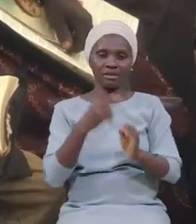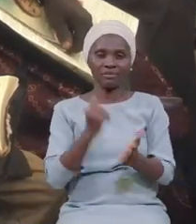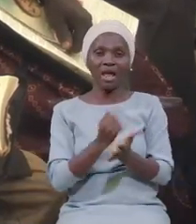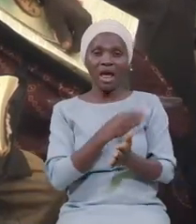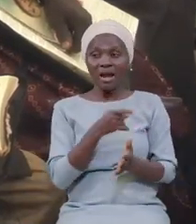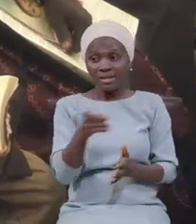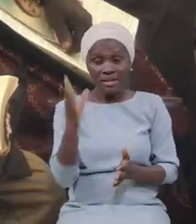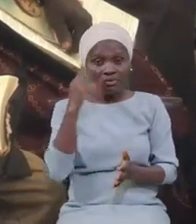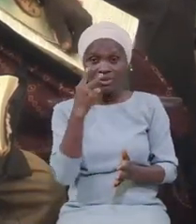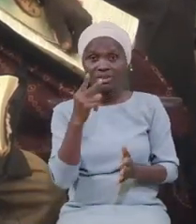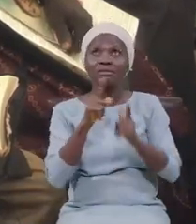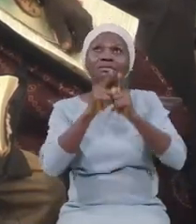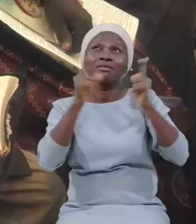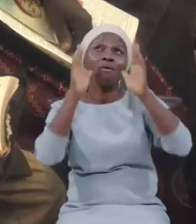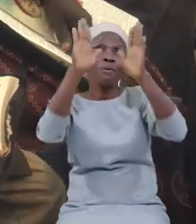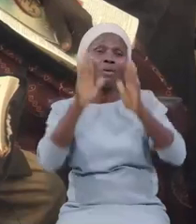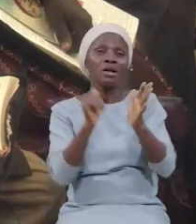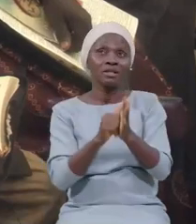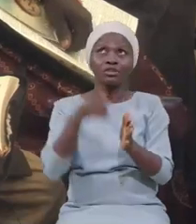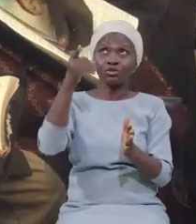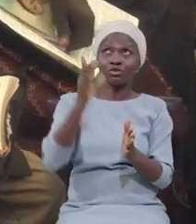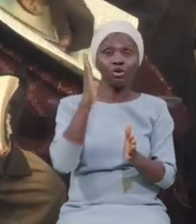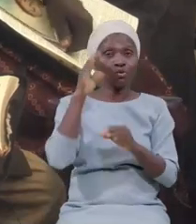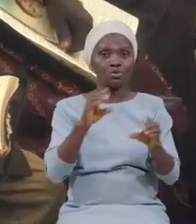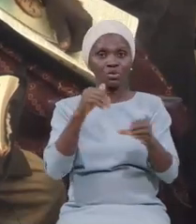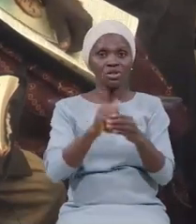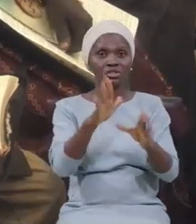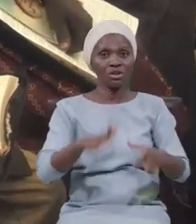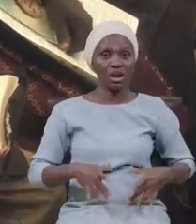fera dans votre vie, même ce soir au nom de Jésus-Christ.